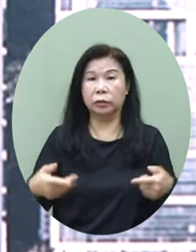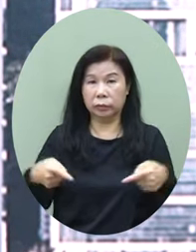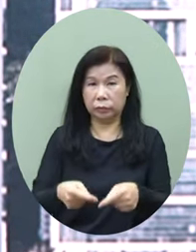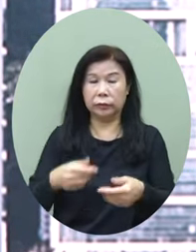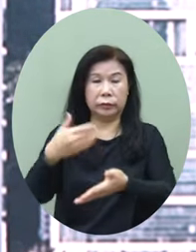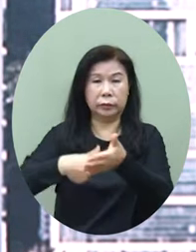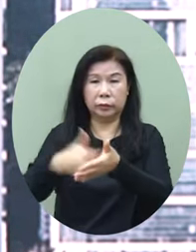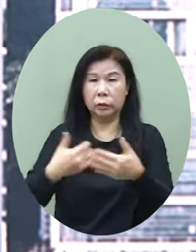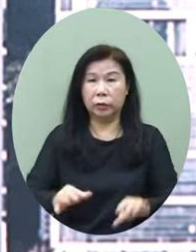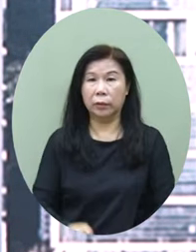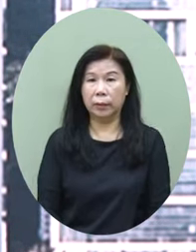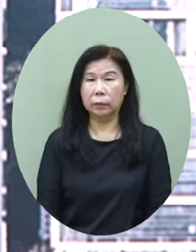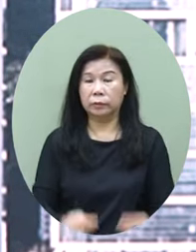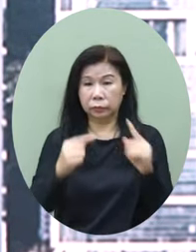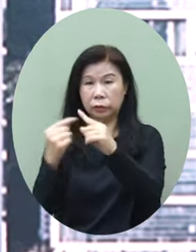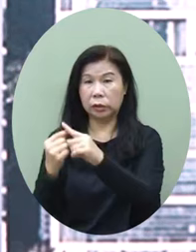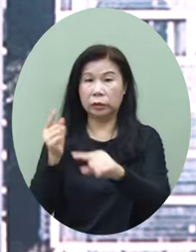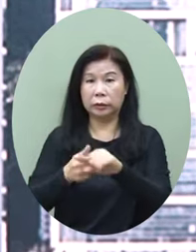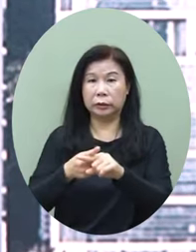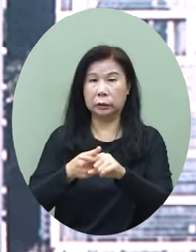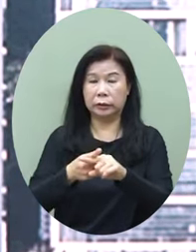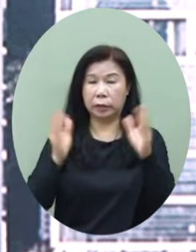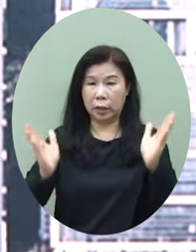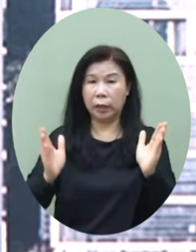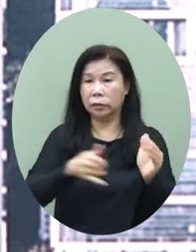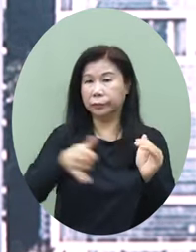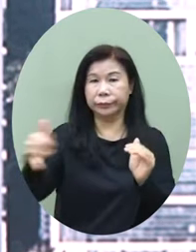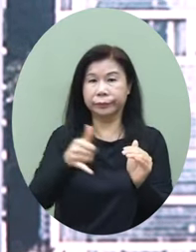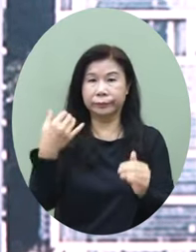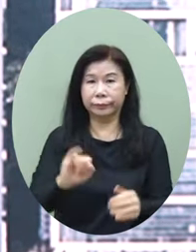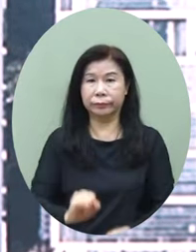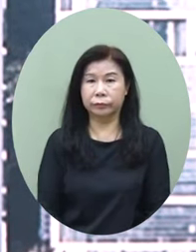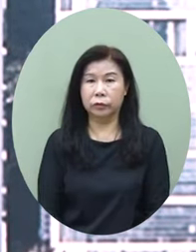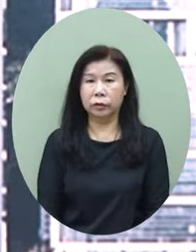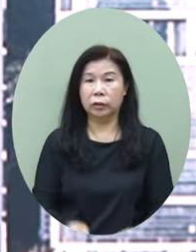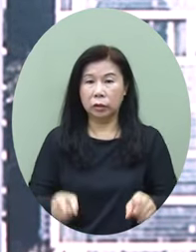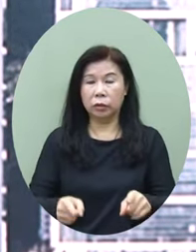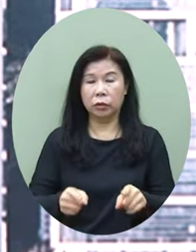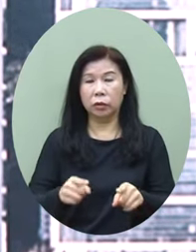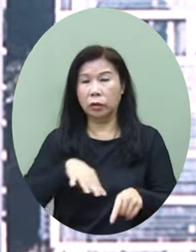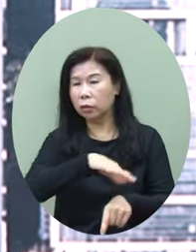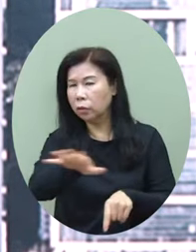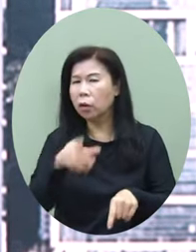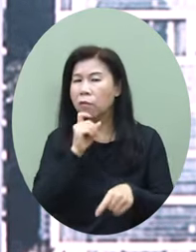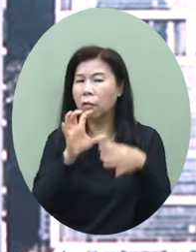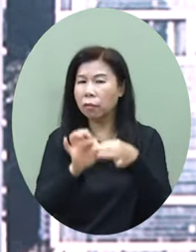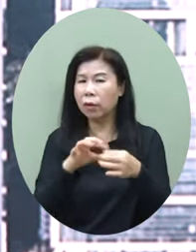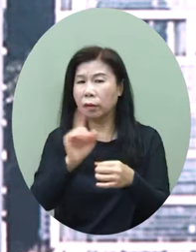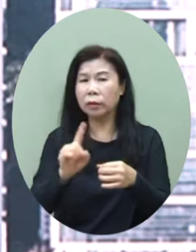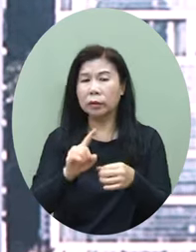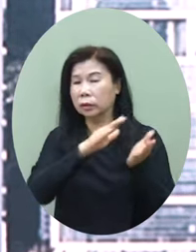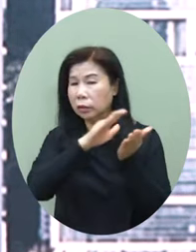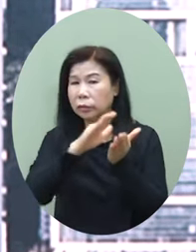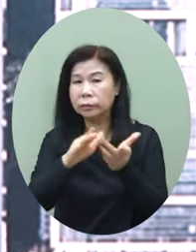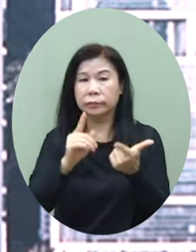縮要市民不能夠離開居所的時間這個就牽涉很多是物流